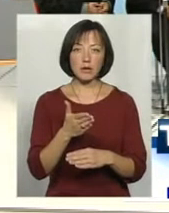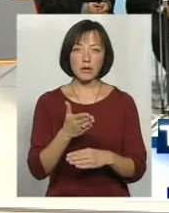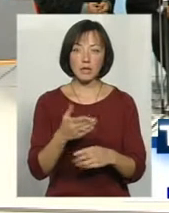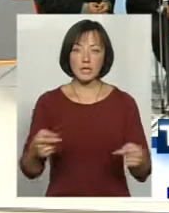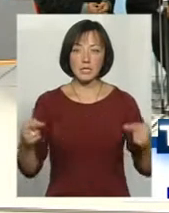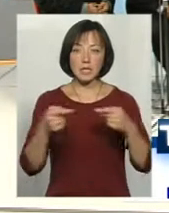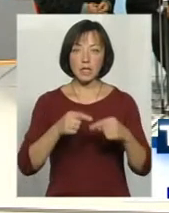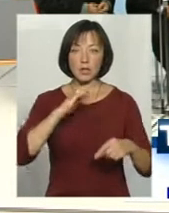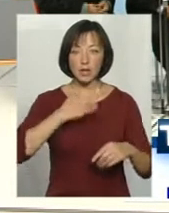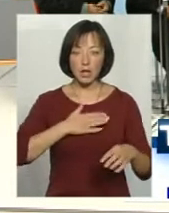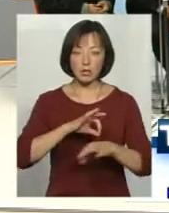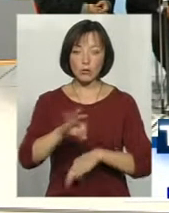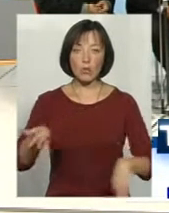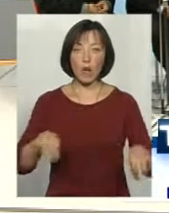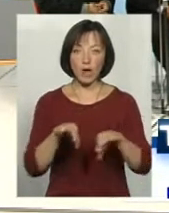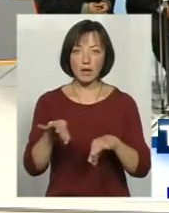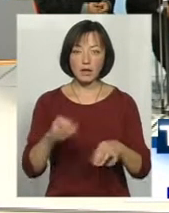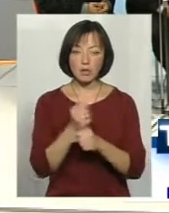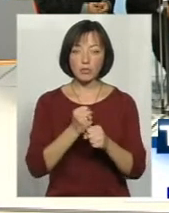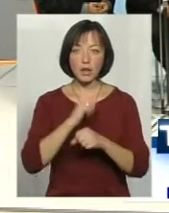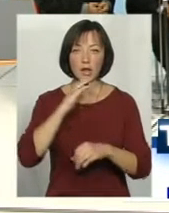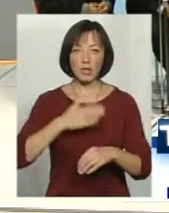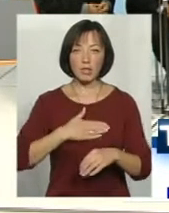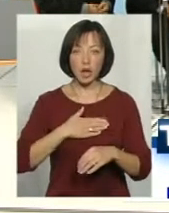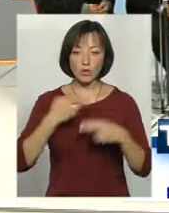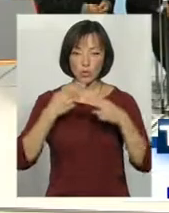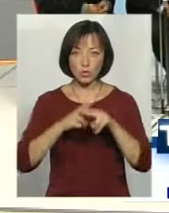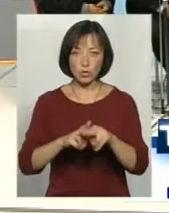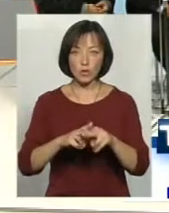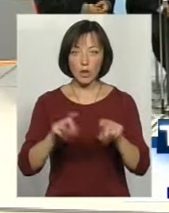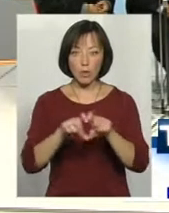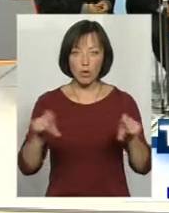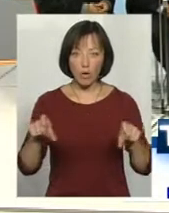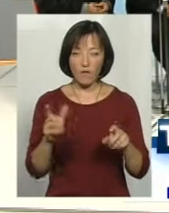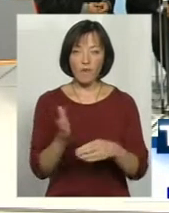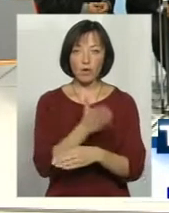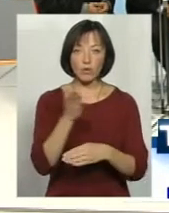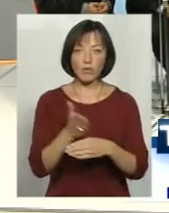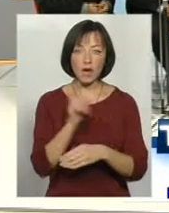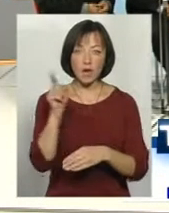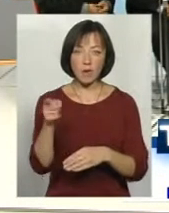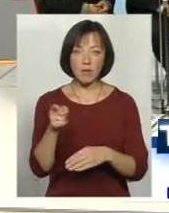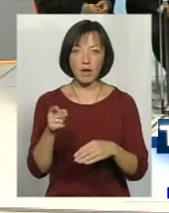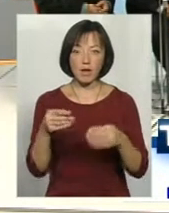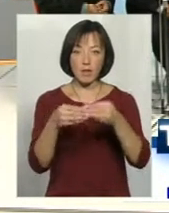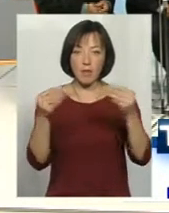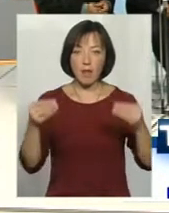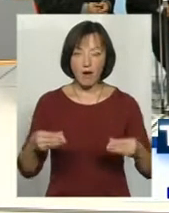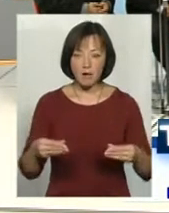згідно наших проєктів, які розробило наше конструкторське бюро, ми там виготовляємо плати,